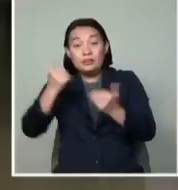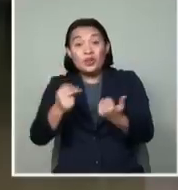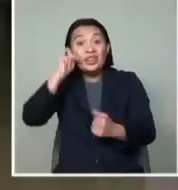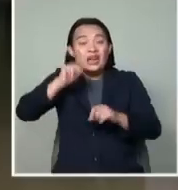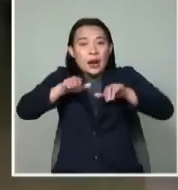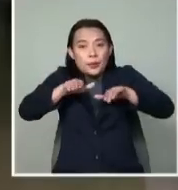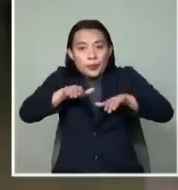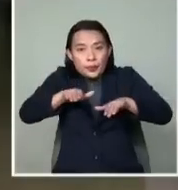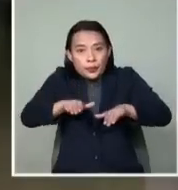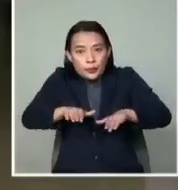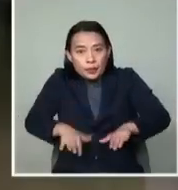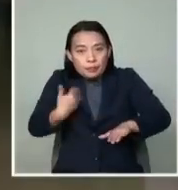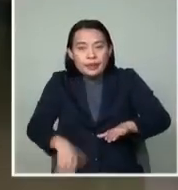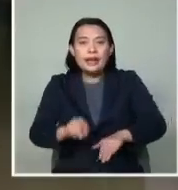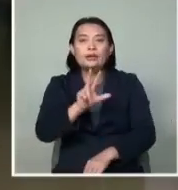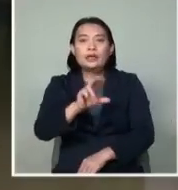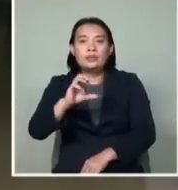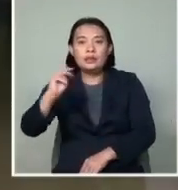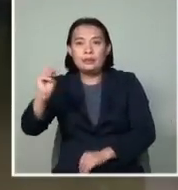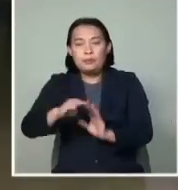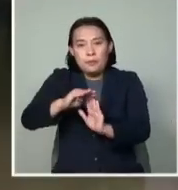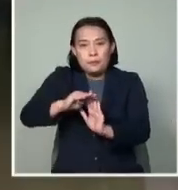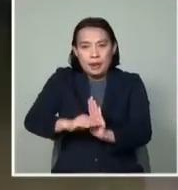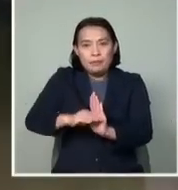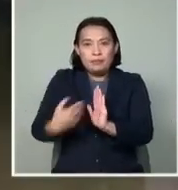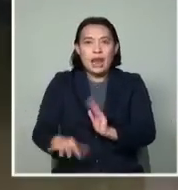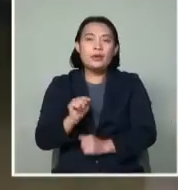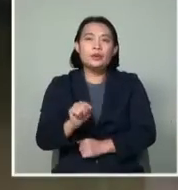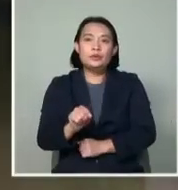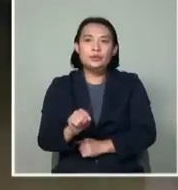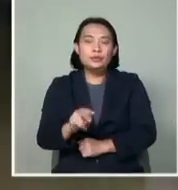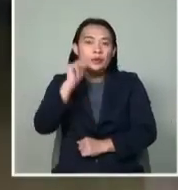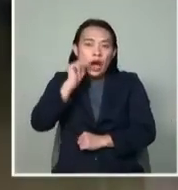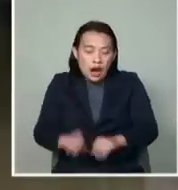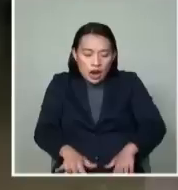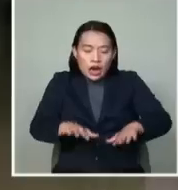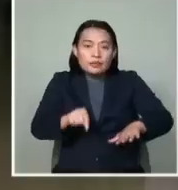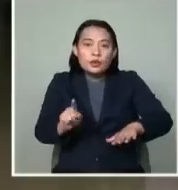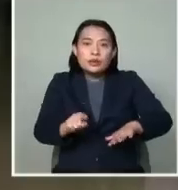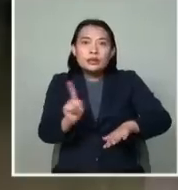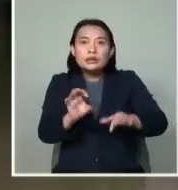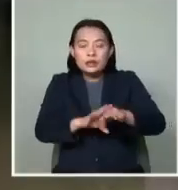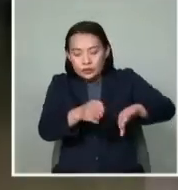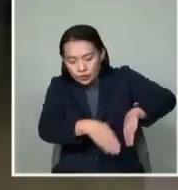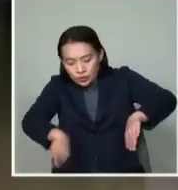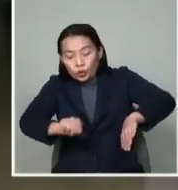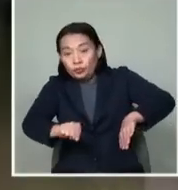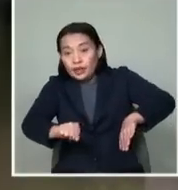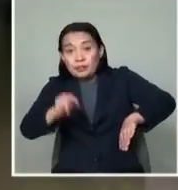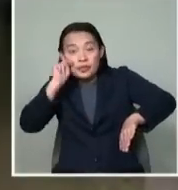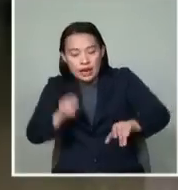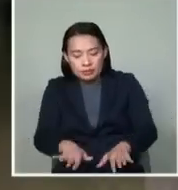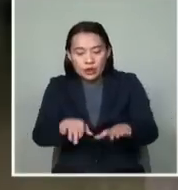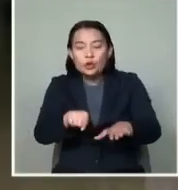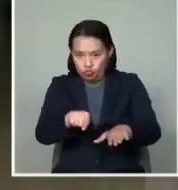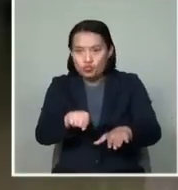ประมาณ3เซนติเมตรแล้วที่เห็นยังคงท่วมขังอยู่ตรงนี้ก็คือเป็นเฉพาะพื้นที่บริเวณจุดลุ่มต่ำเท่านั้นนะคะแล้วก็ไม่ได้